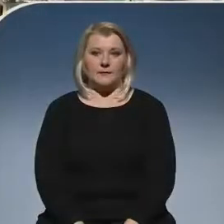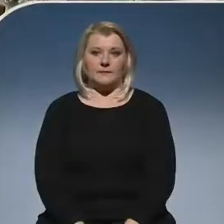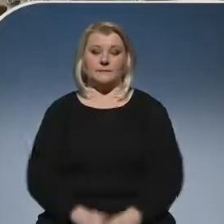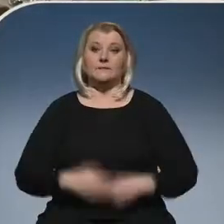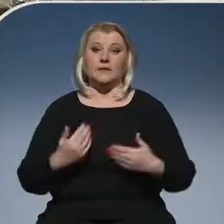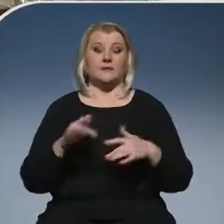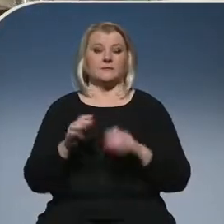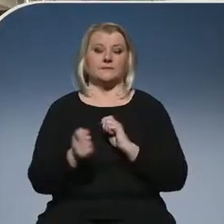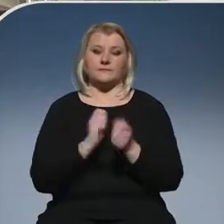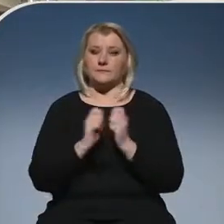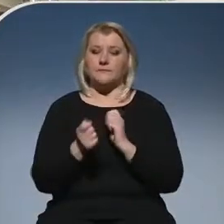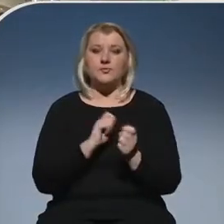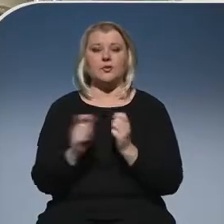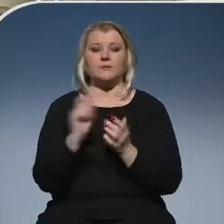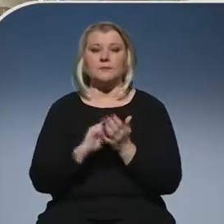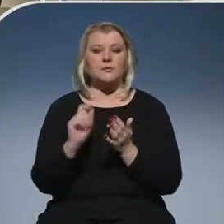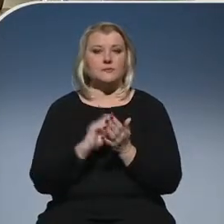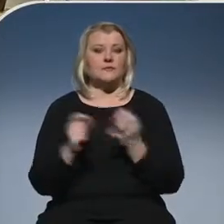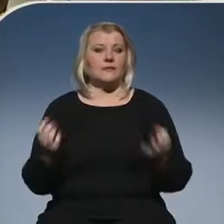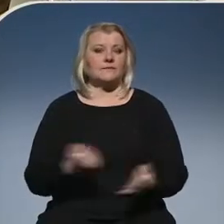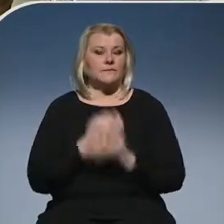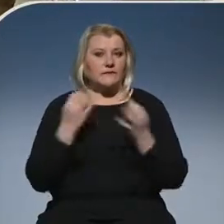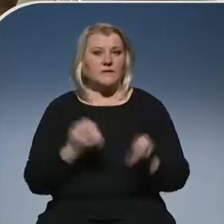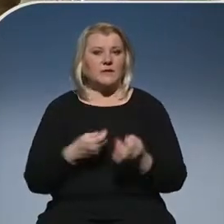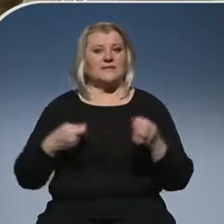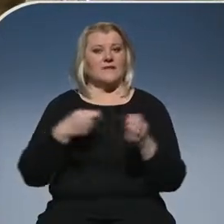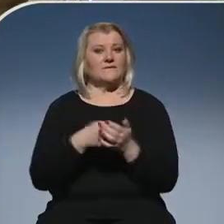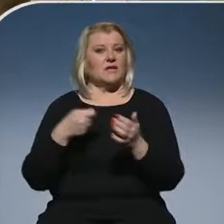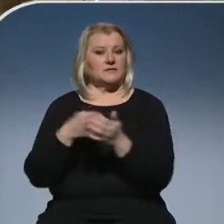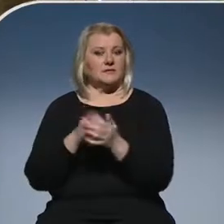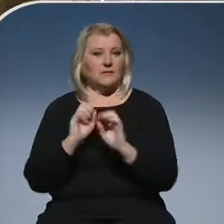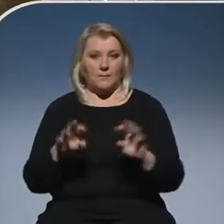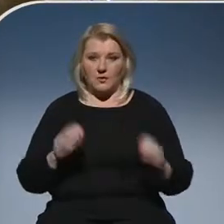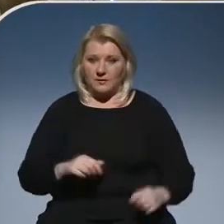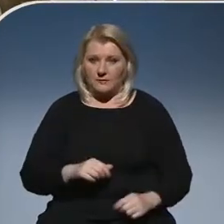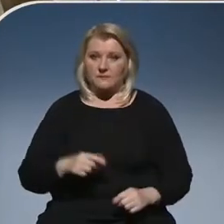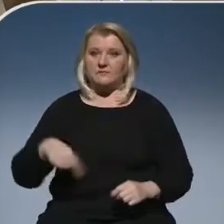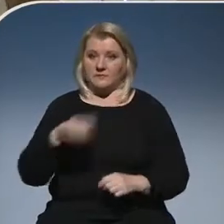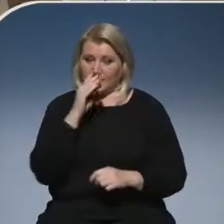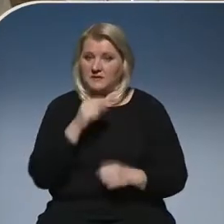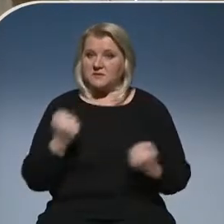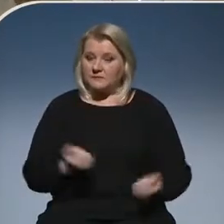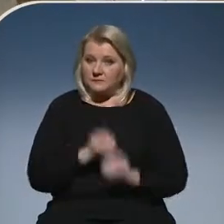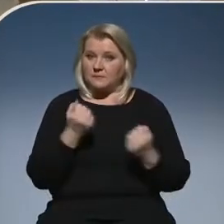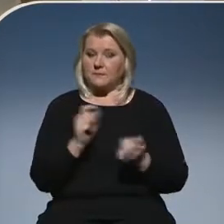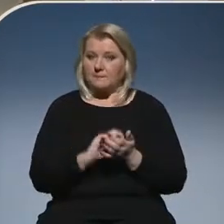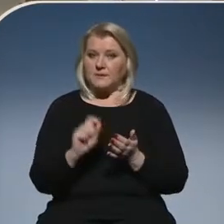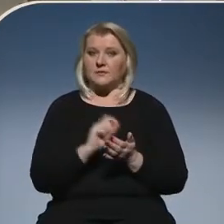Na Četu dnes máme školu investora s finančním poradcem Josefem Uchytilem. Vy se pilně ptáte na Četu. Je to už dneska